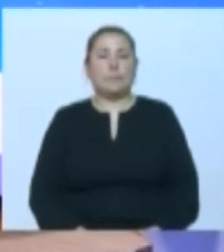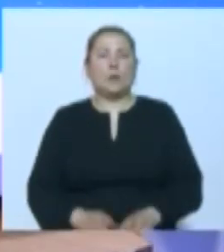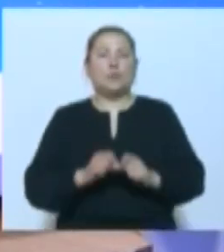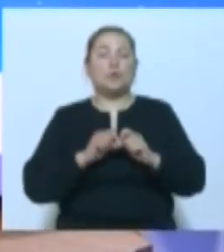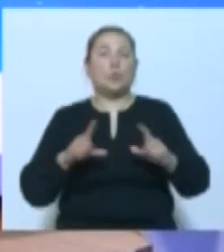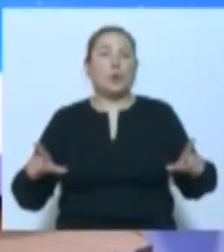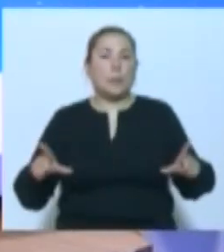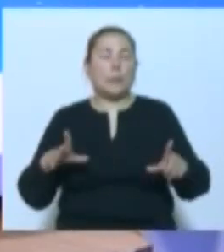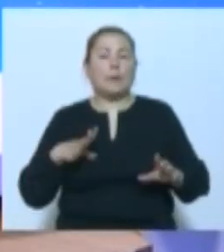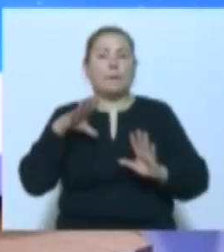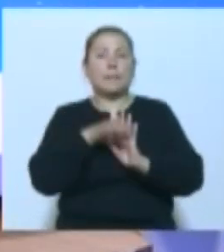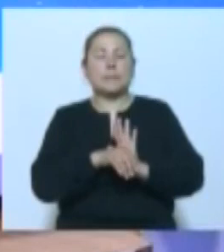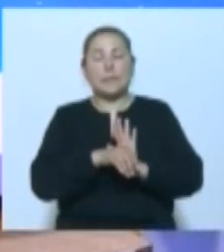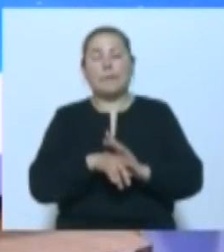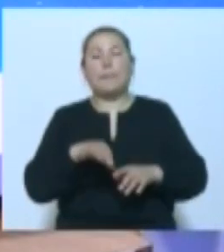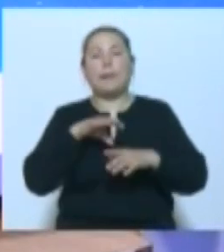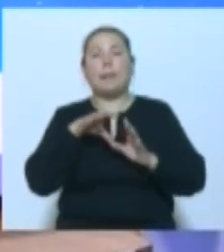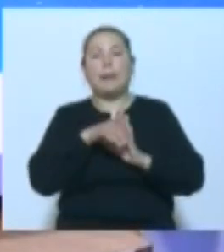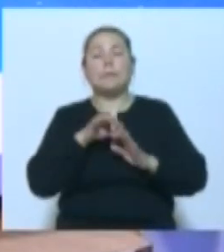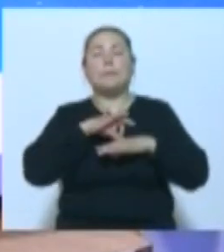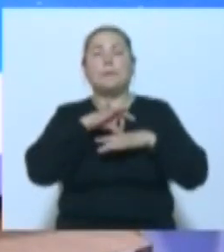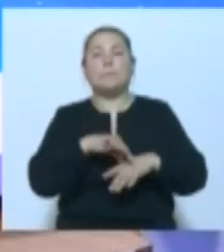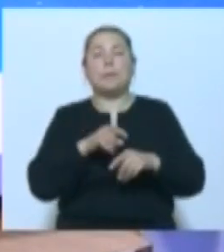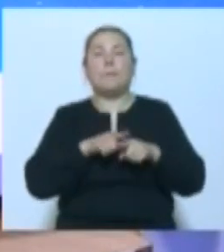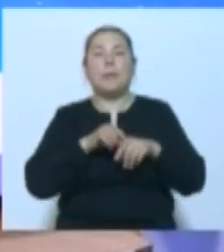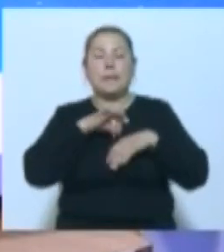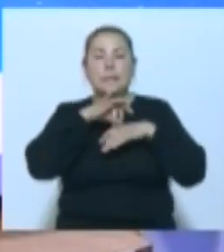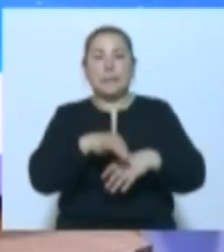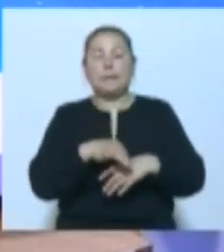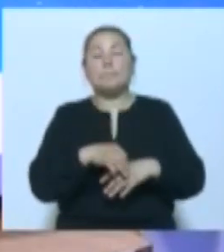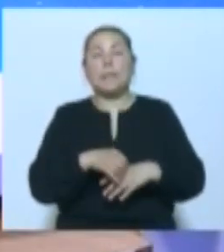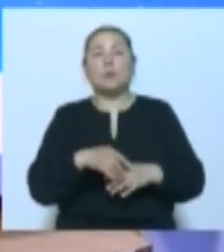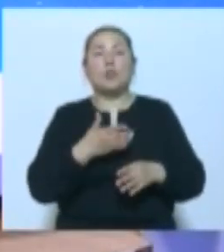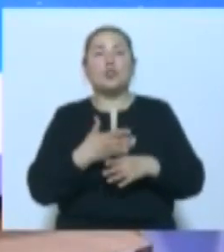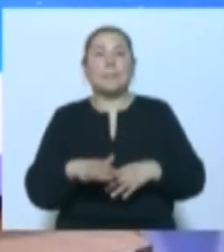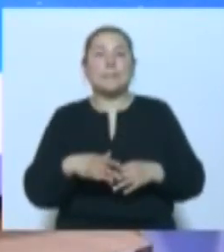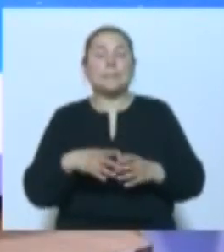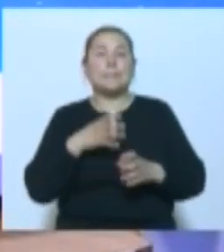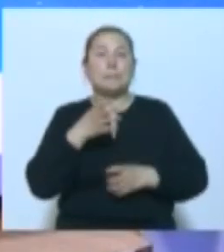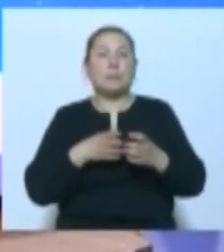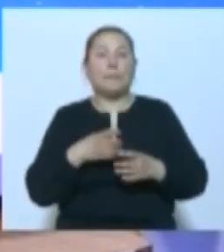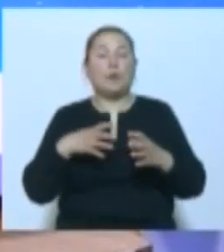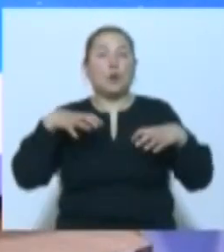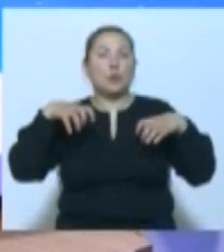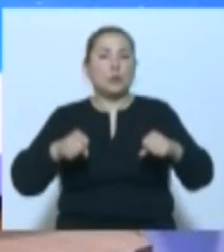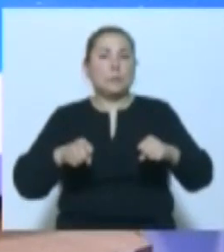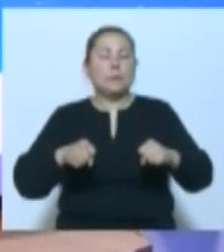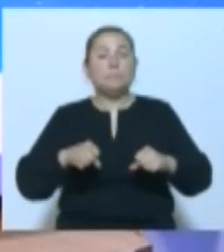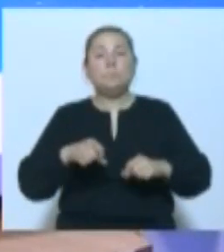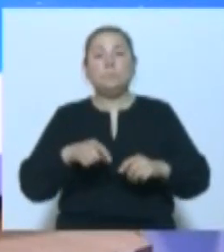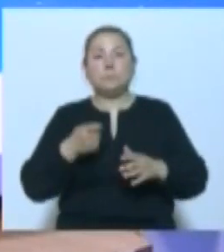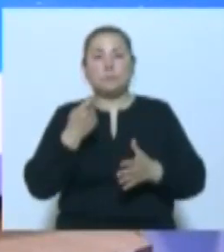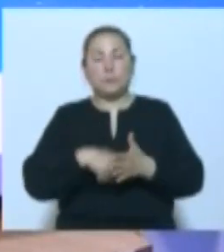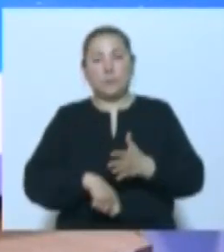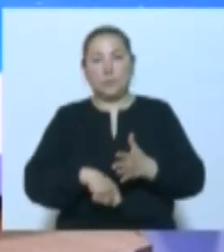школьники региона внесли свой вклад в проведение международной экологической акции часть земли в образовательном заведении выключили свет и отключили оборудование